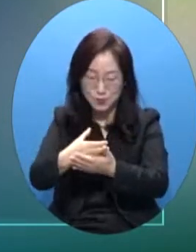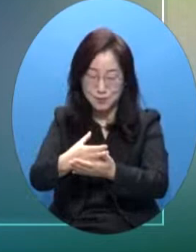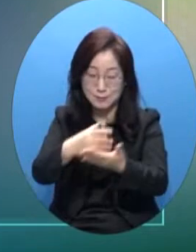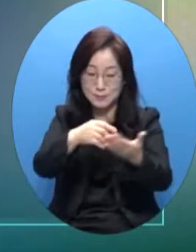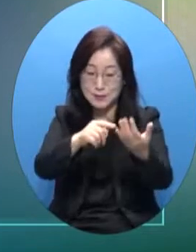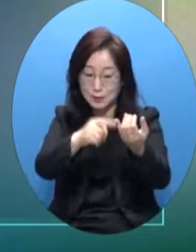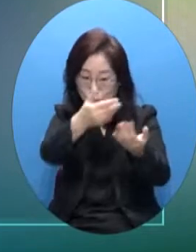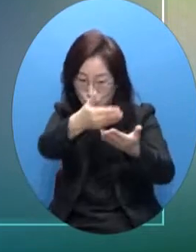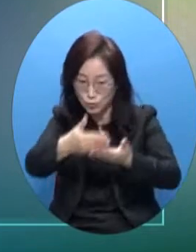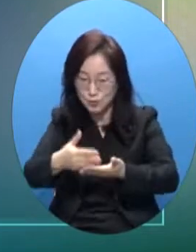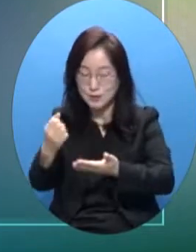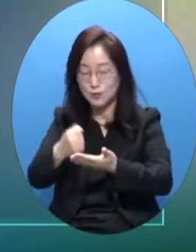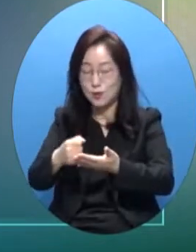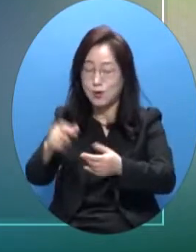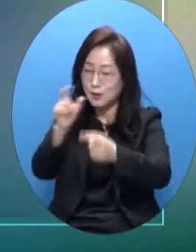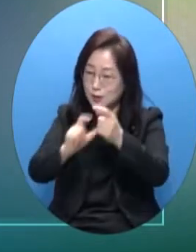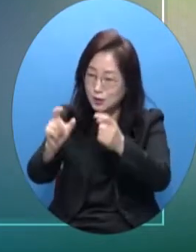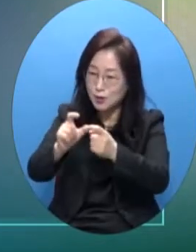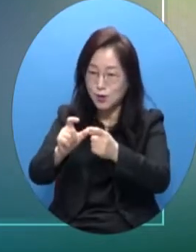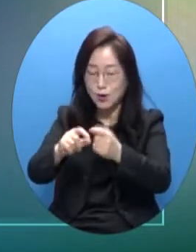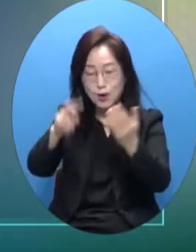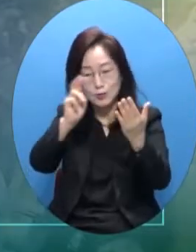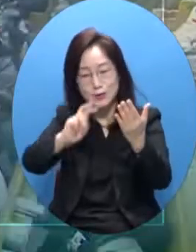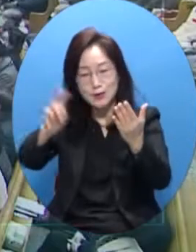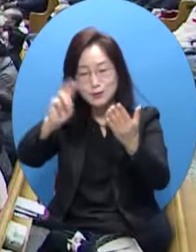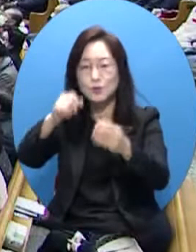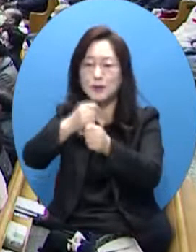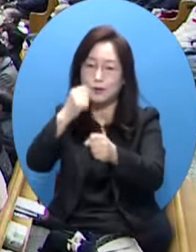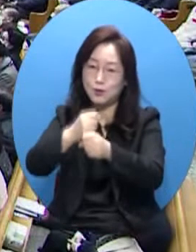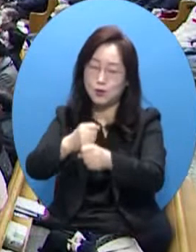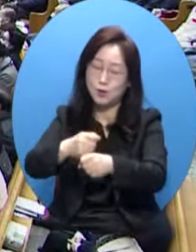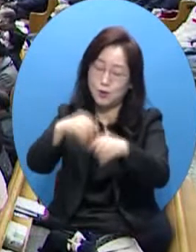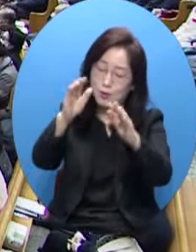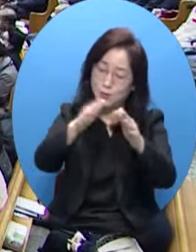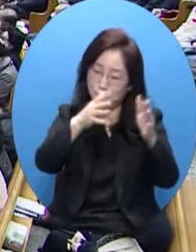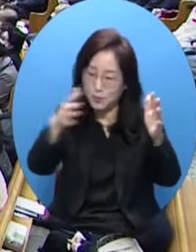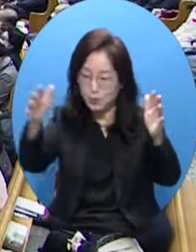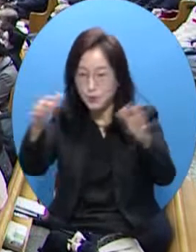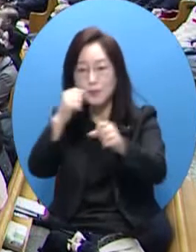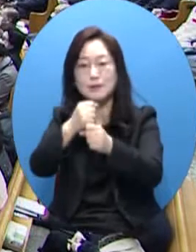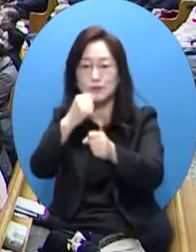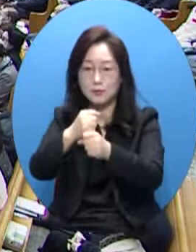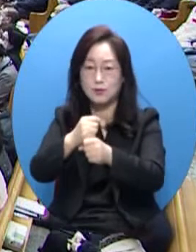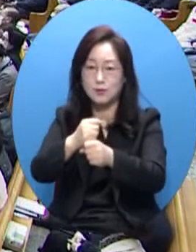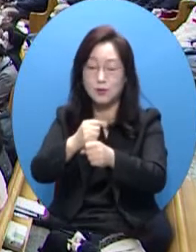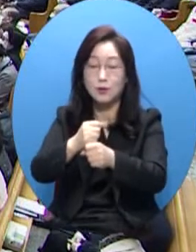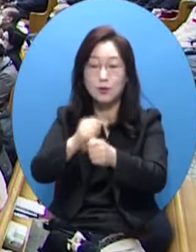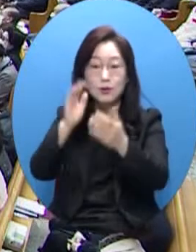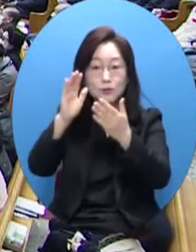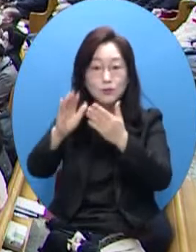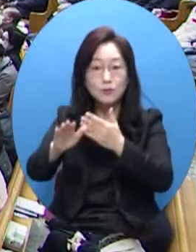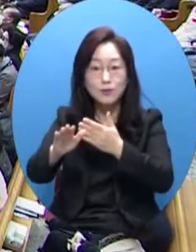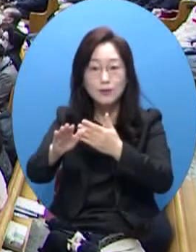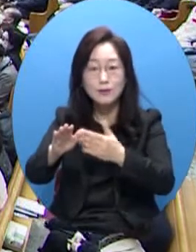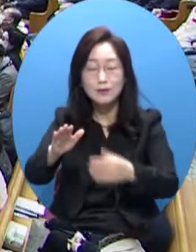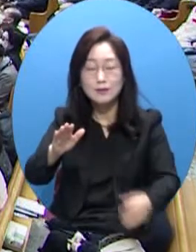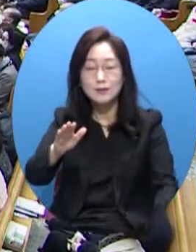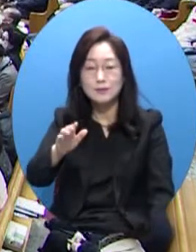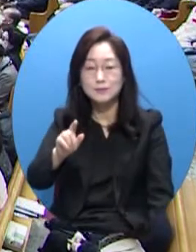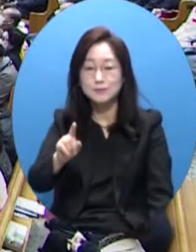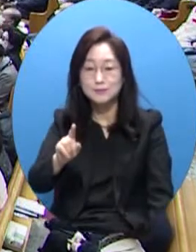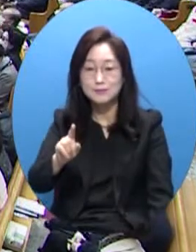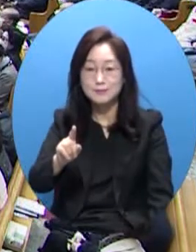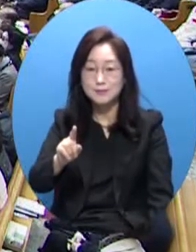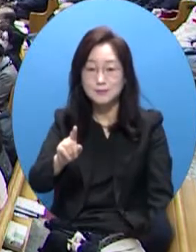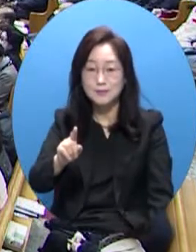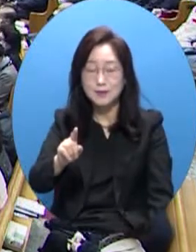가지고 후렴을 덧붙여서 찬송을 하나 만들고 곡을 붙였는데 그해 아이라 생키라고 하는